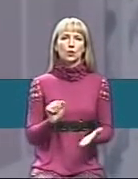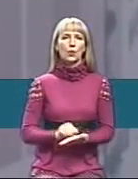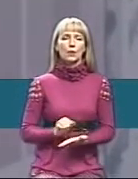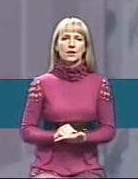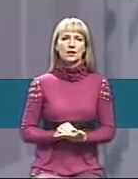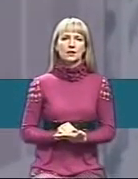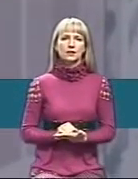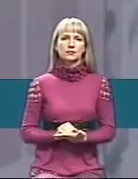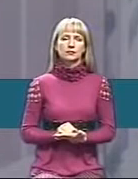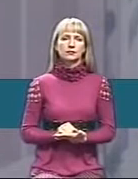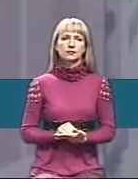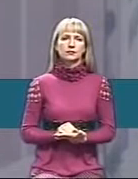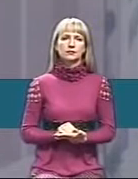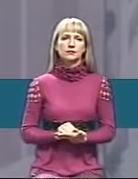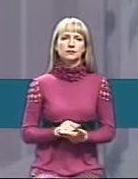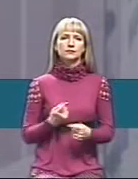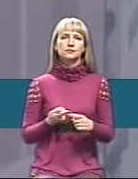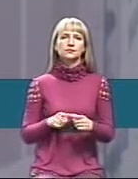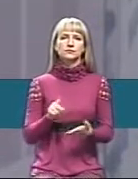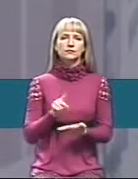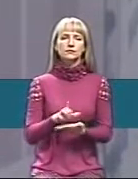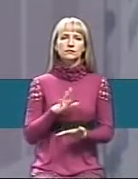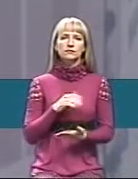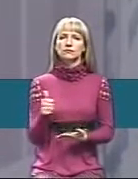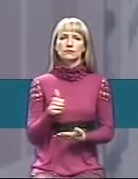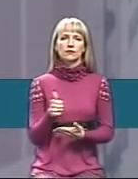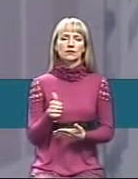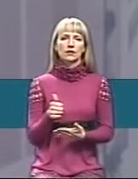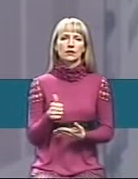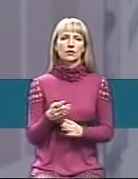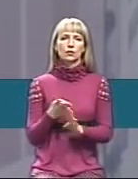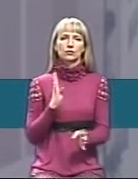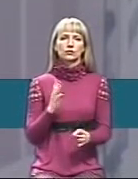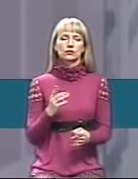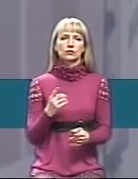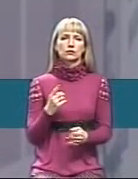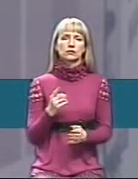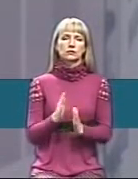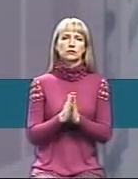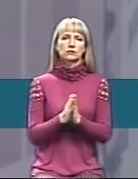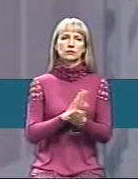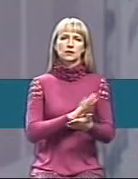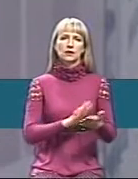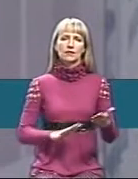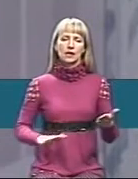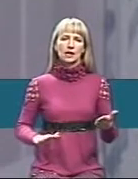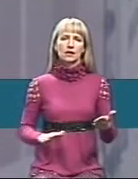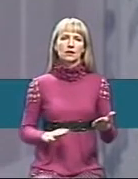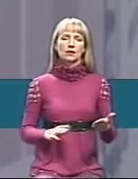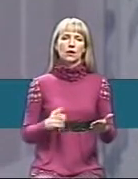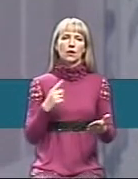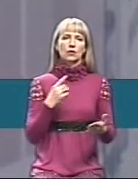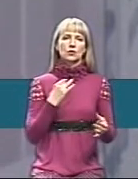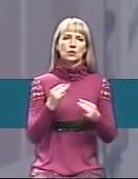документы. Это должно быть в первую очередь обращение в исполнительный комитет городского совета с заявлением